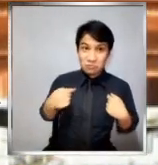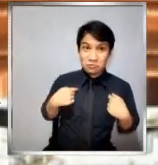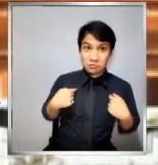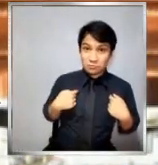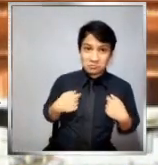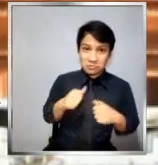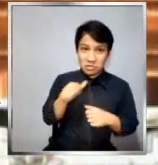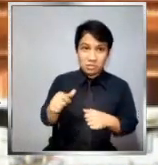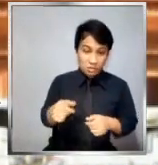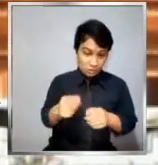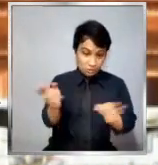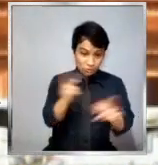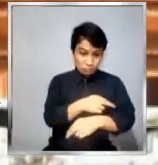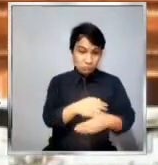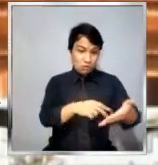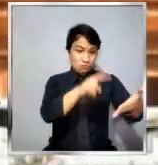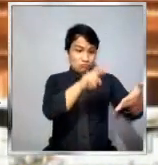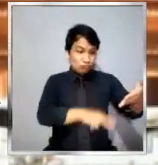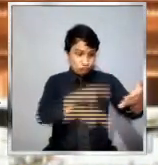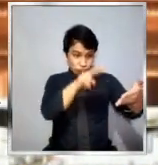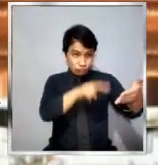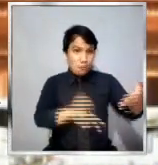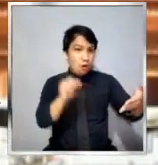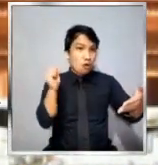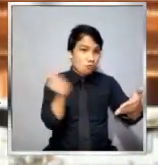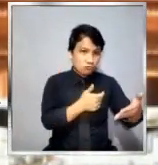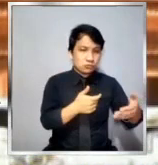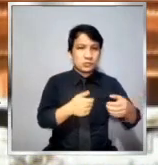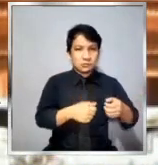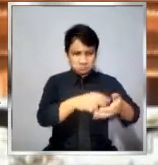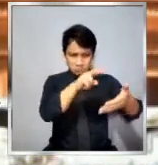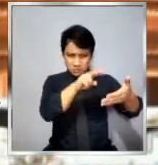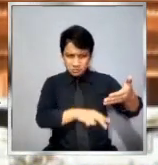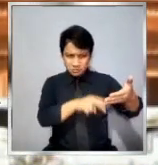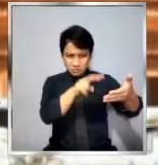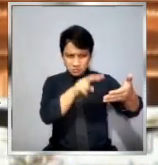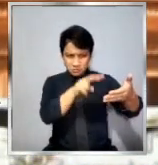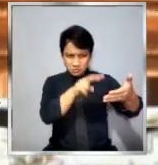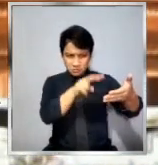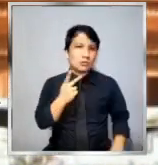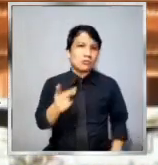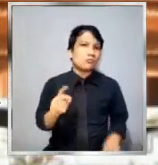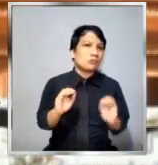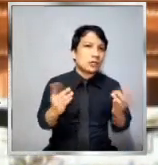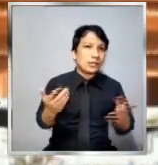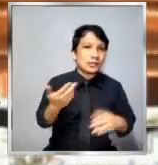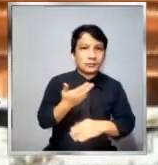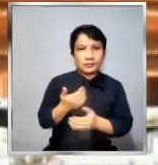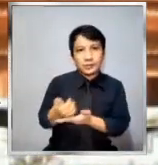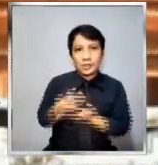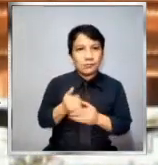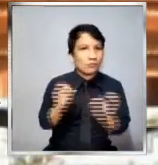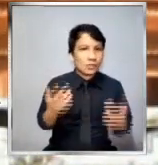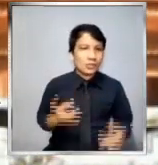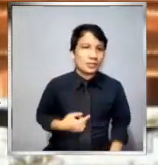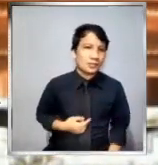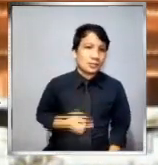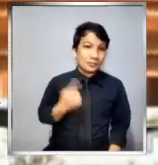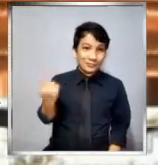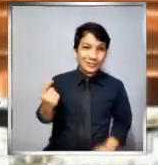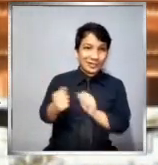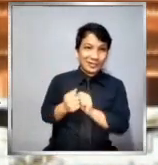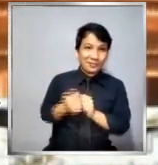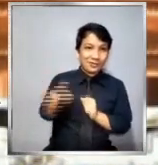laman mong isa. So, wala akong katulong dyan. Minsan na nagtulog ko.